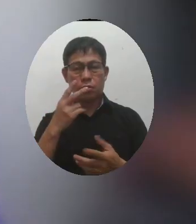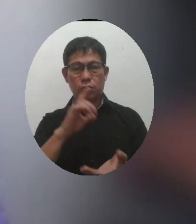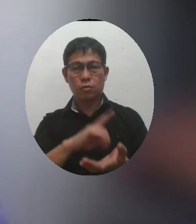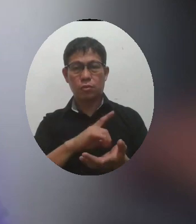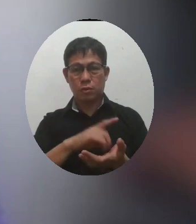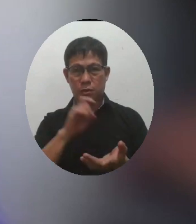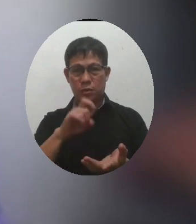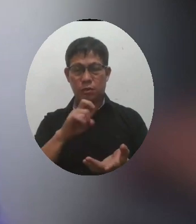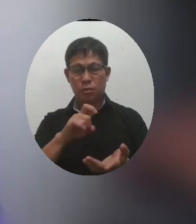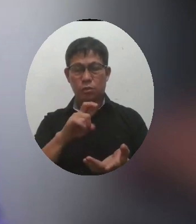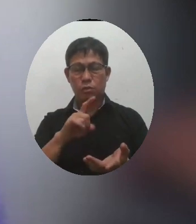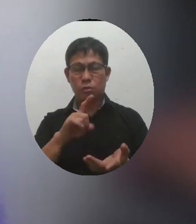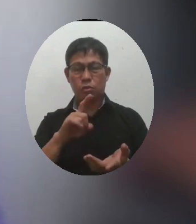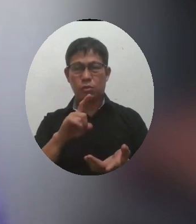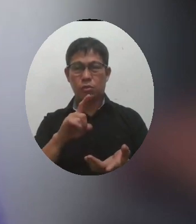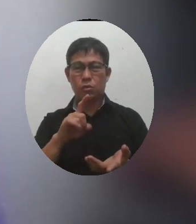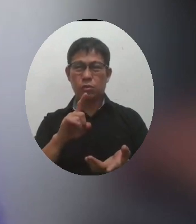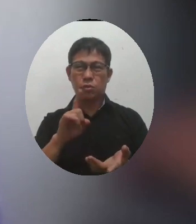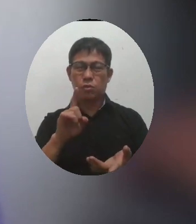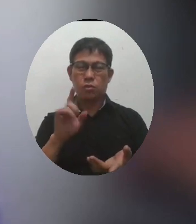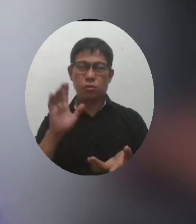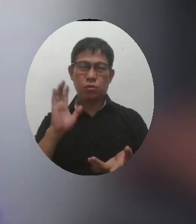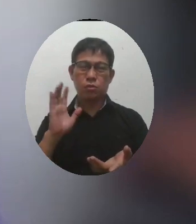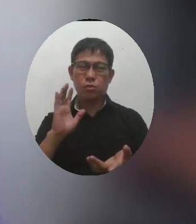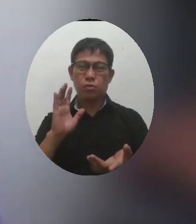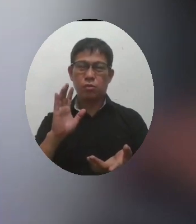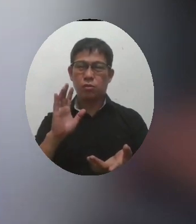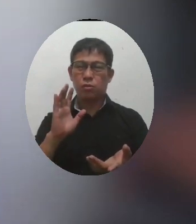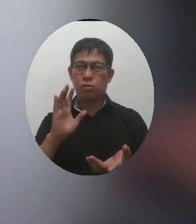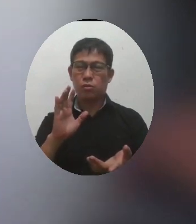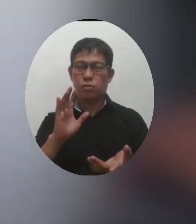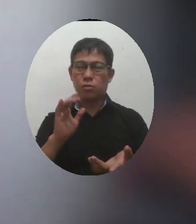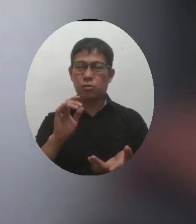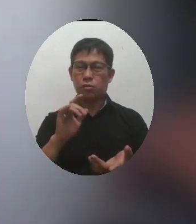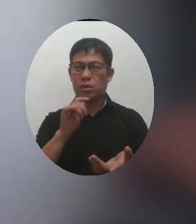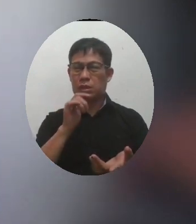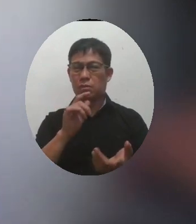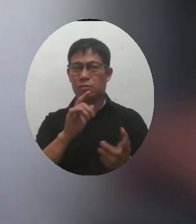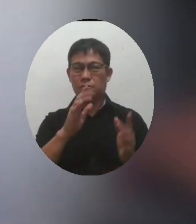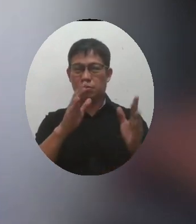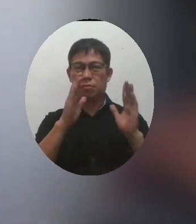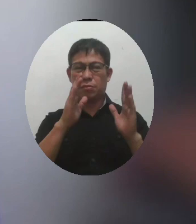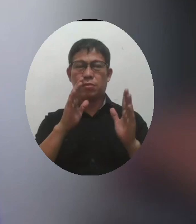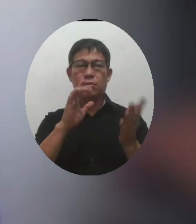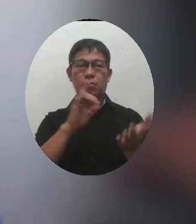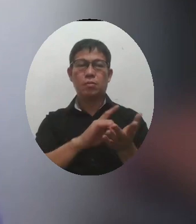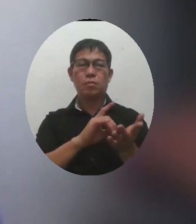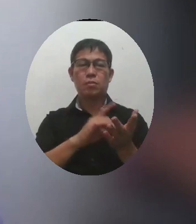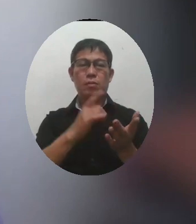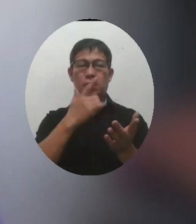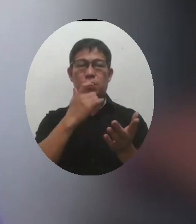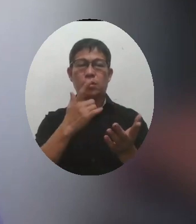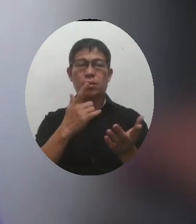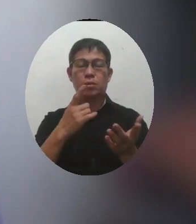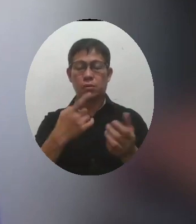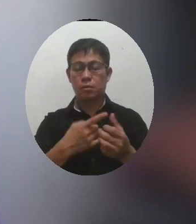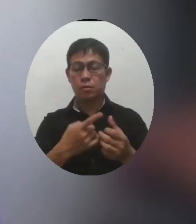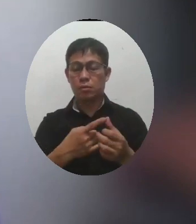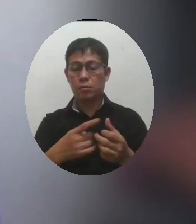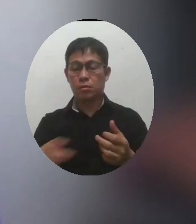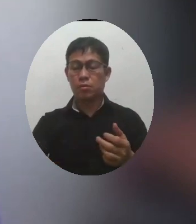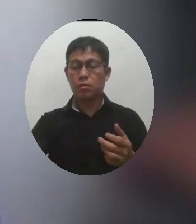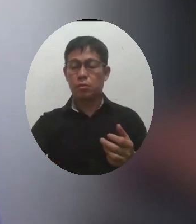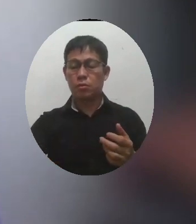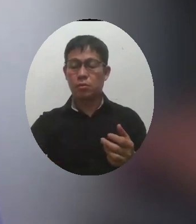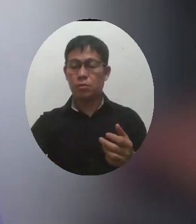Halos ayaw marinig ni Nanay Arlene ang sasabihin ng doktor sa kondisyon ng anak niya. Sa pasimula, nung tinignan